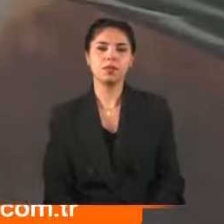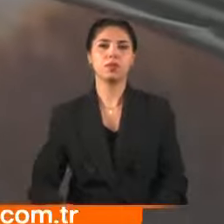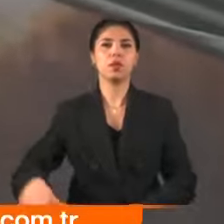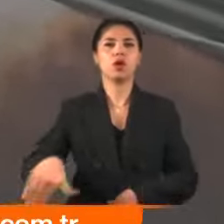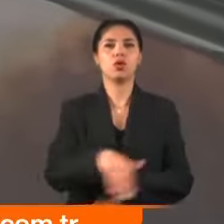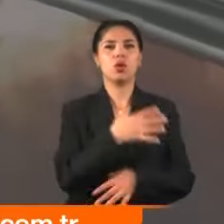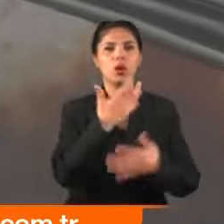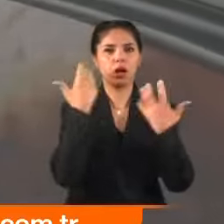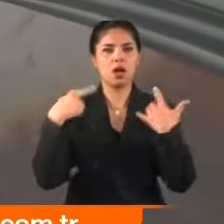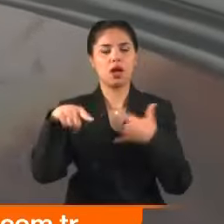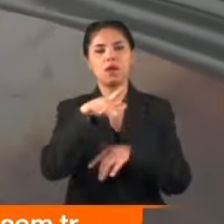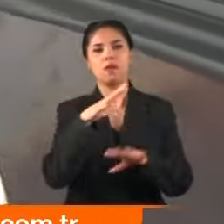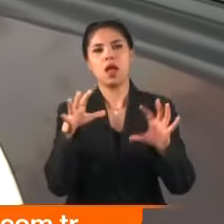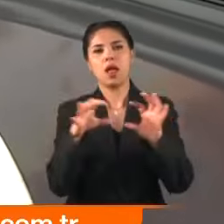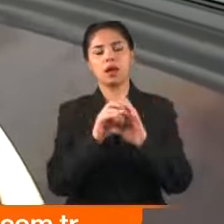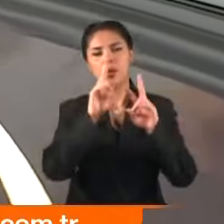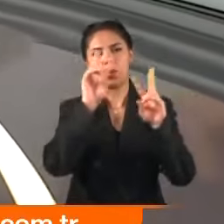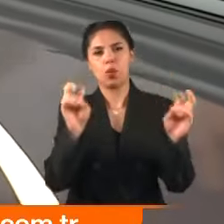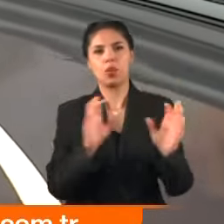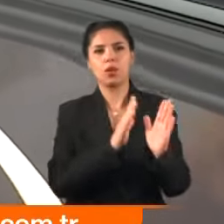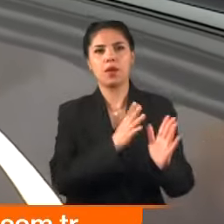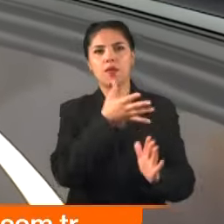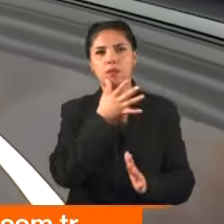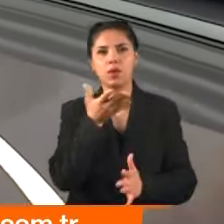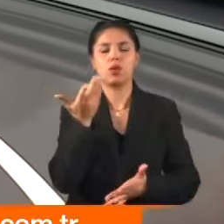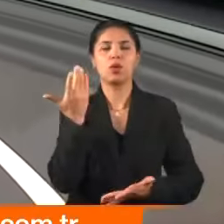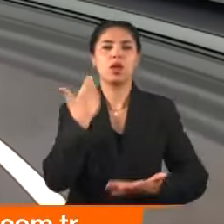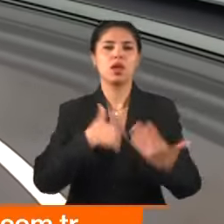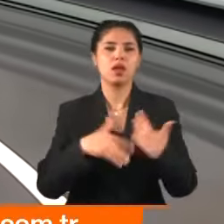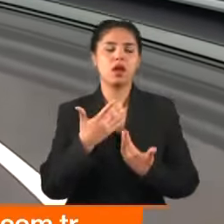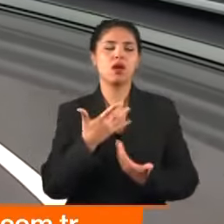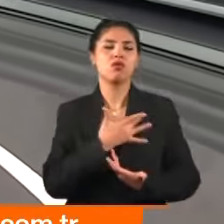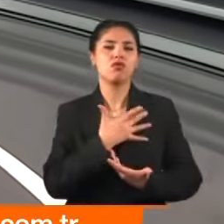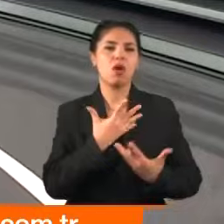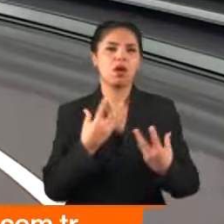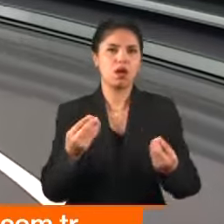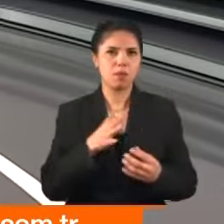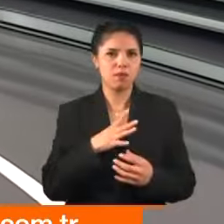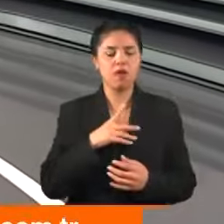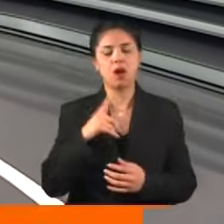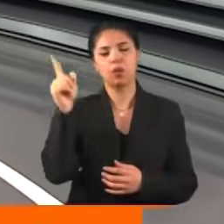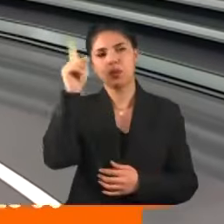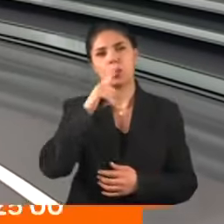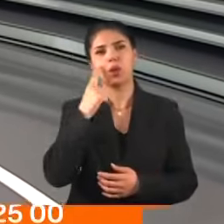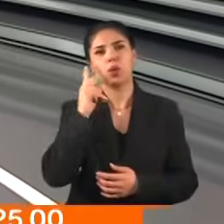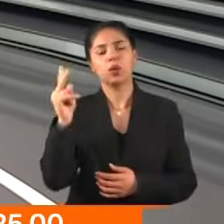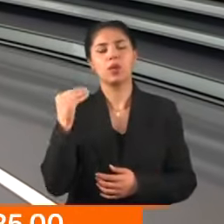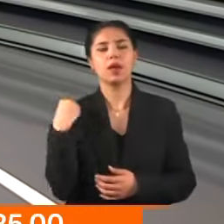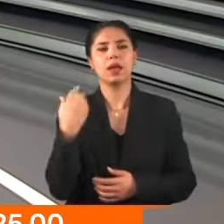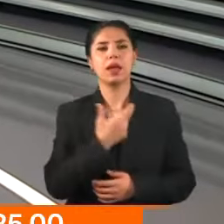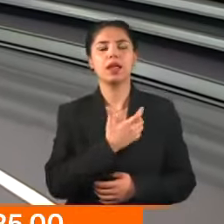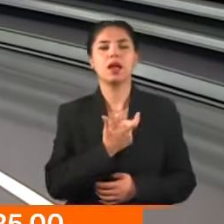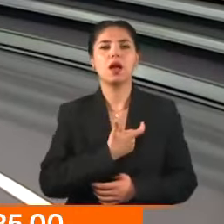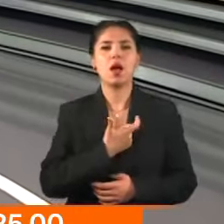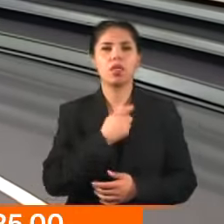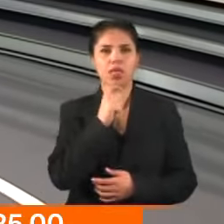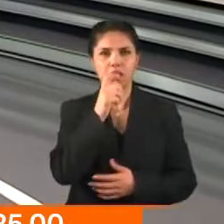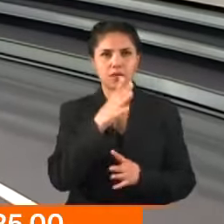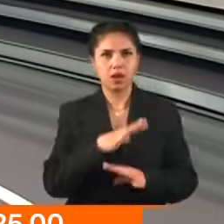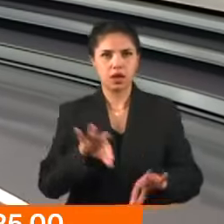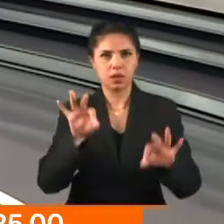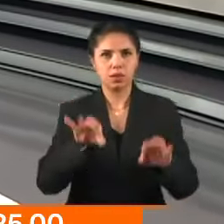Sokak hayvanlarıyla ilgili mesele devam ediyor biliyorsunuz. Yaralanmalar, can kaybı olunca hükümet yeni bir yasa teklifi hazırlığına başladı.